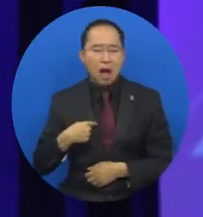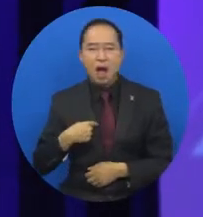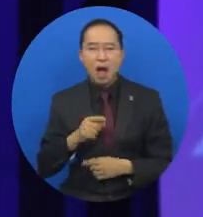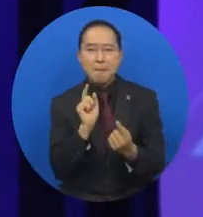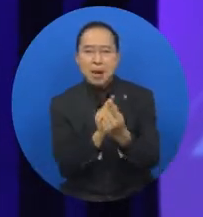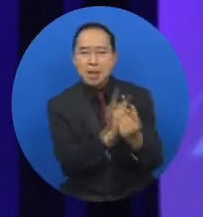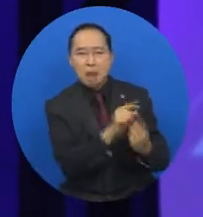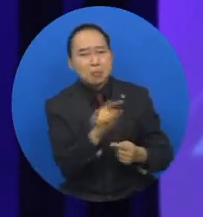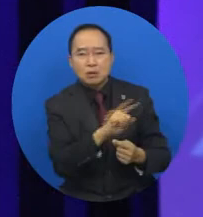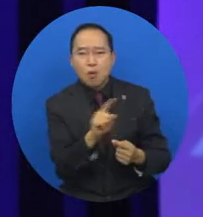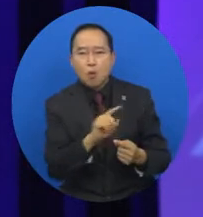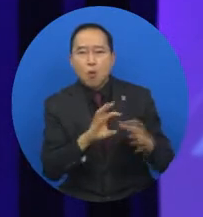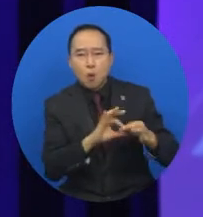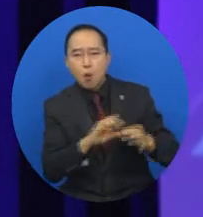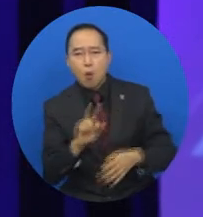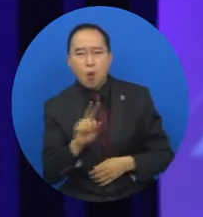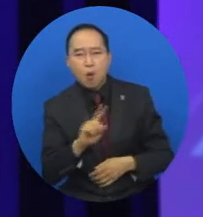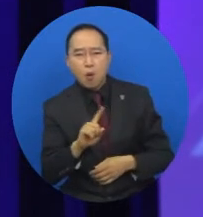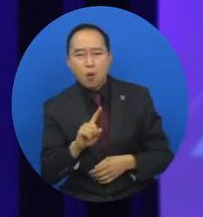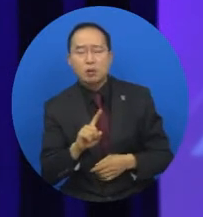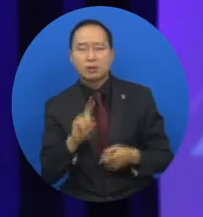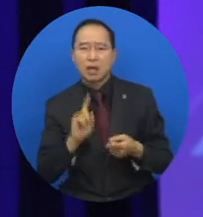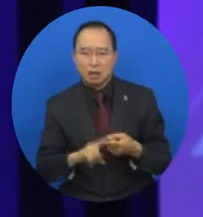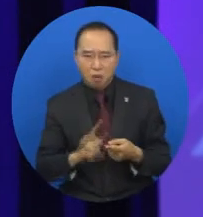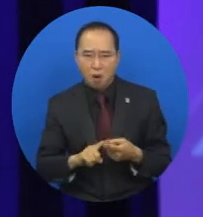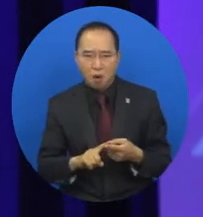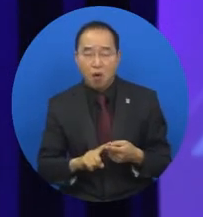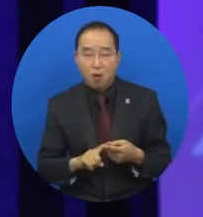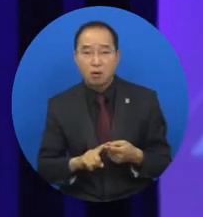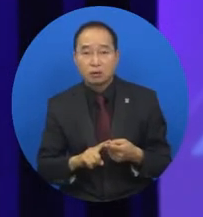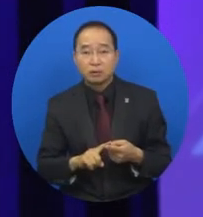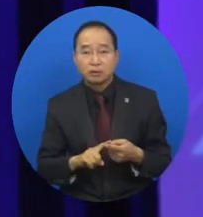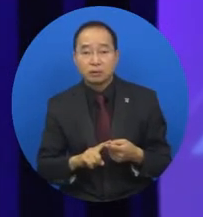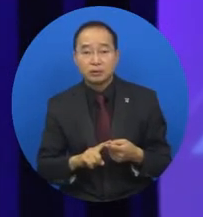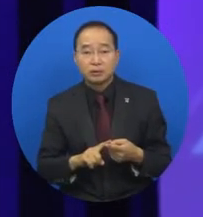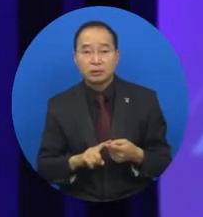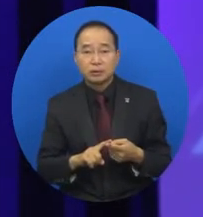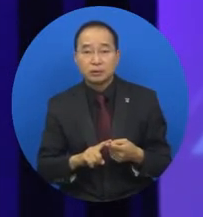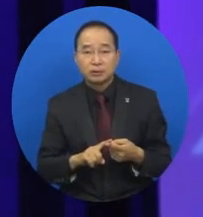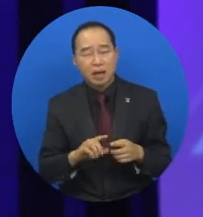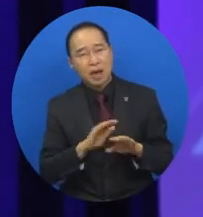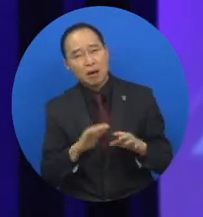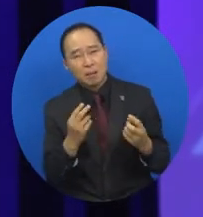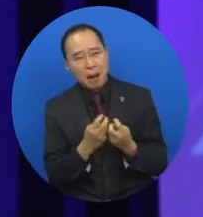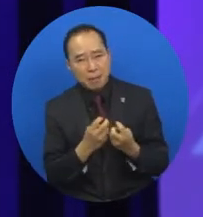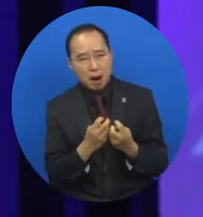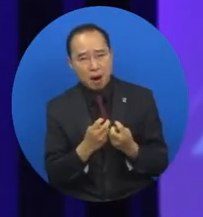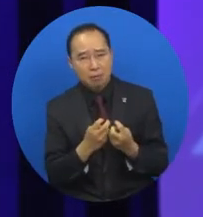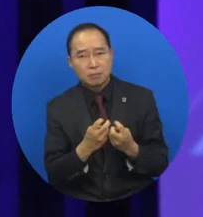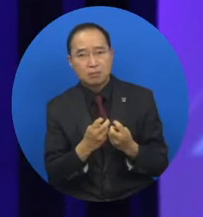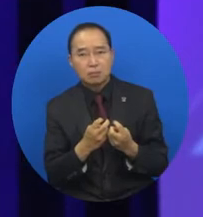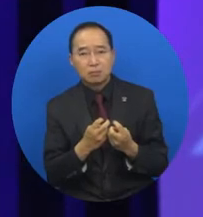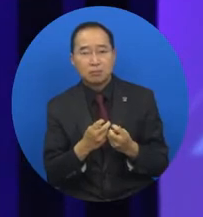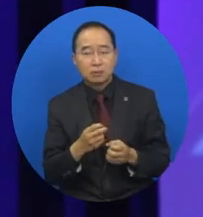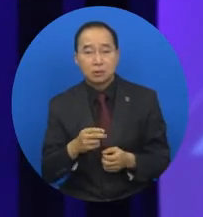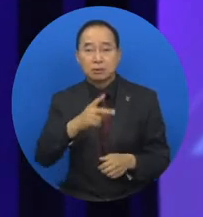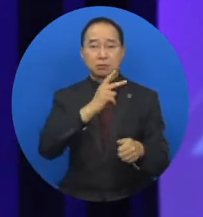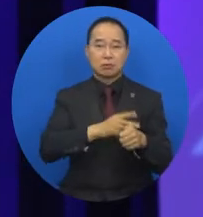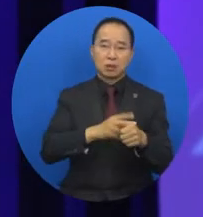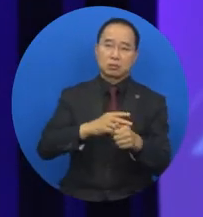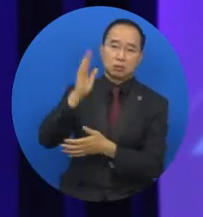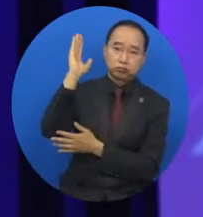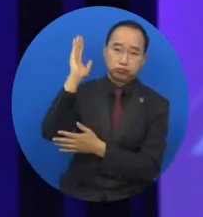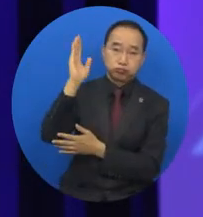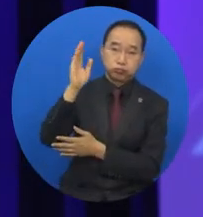호소하는 대인관계에 관한 어떤 이슈를 어떻게 문제를 해결할 수 있는가에 대한 해결 방안을 제가